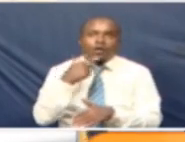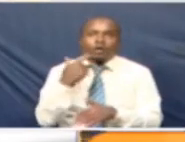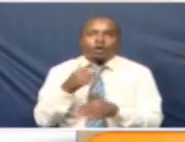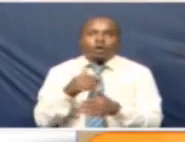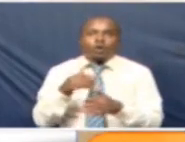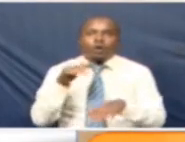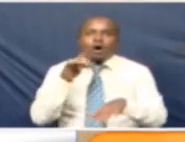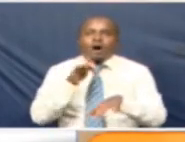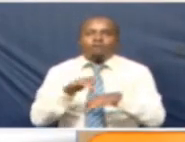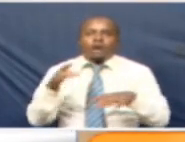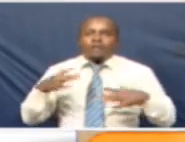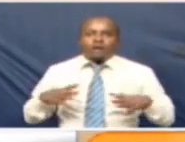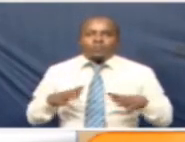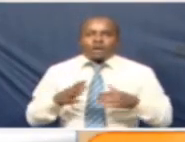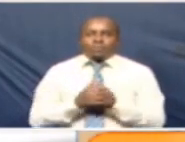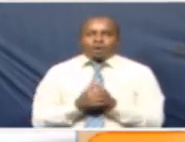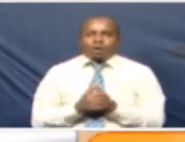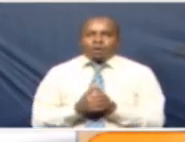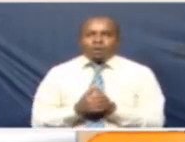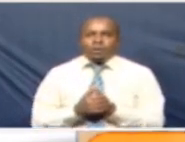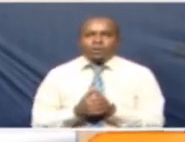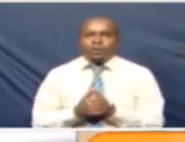eneo hilo.